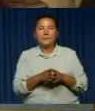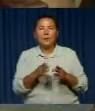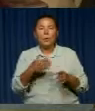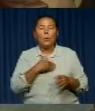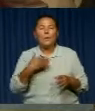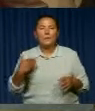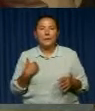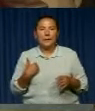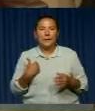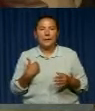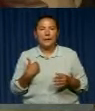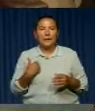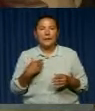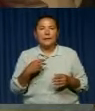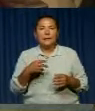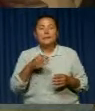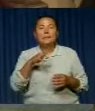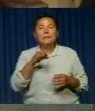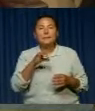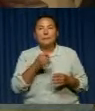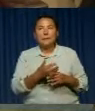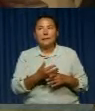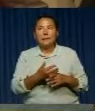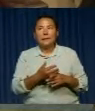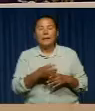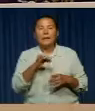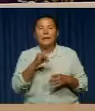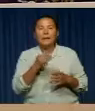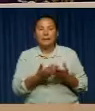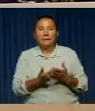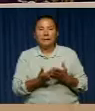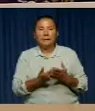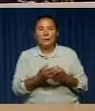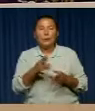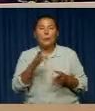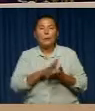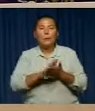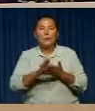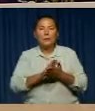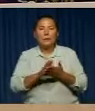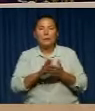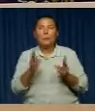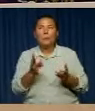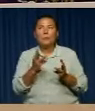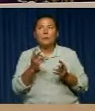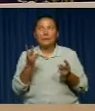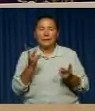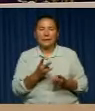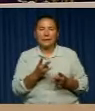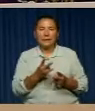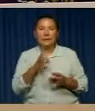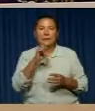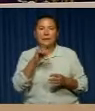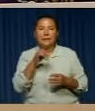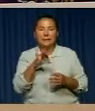Өкпеге, жаңағы демікпе болғанда өкпеге жаңағы ылғалды ауа оттегі керек. Ол тек қана